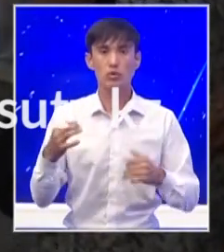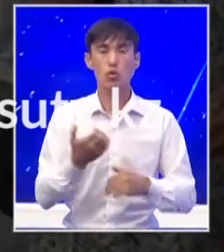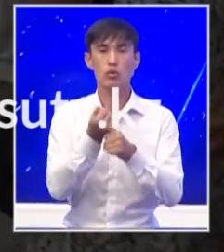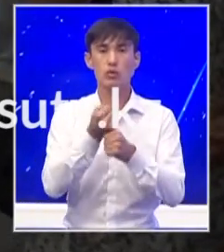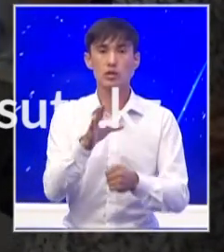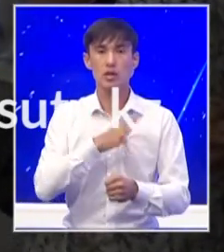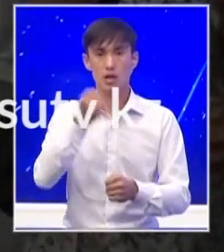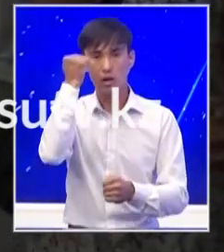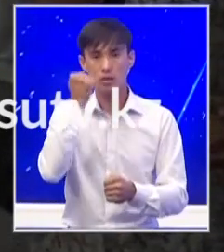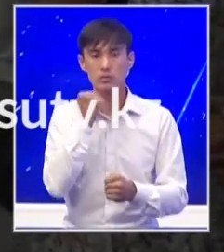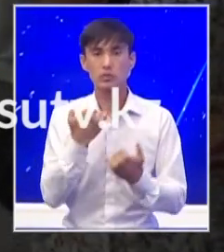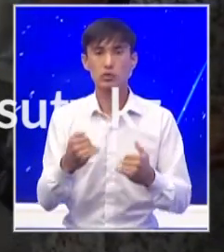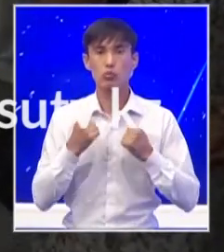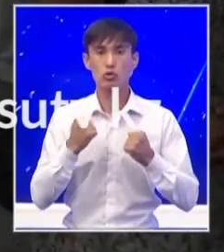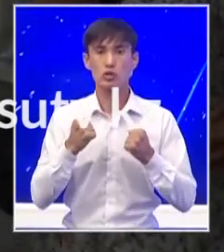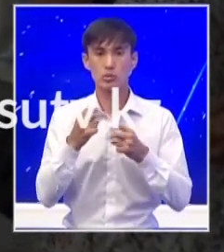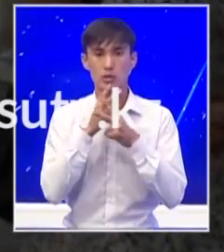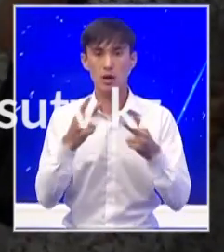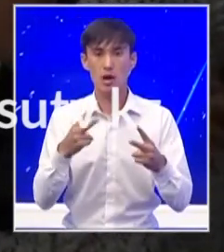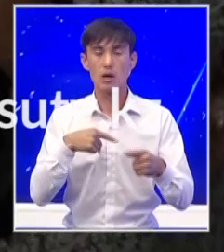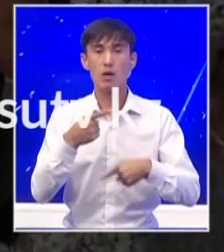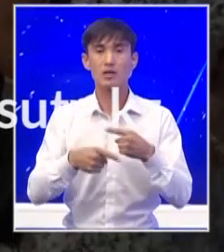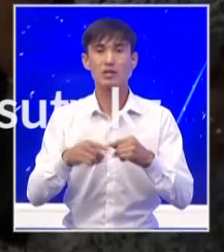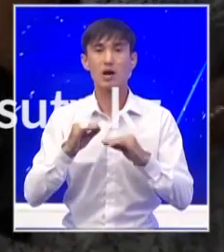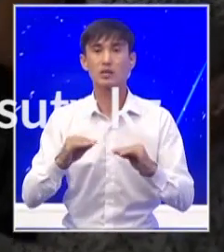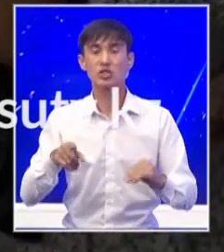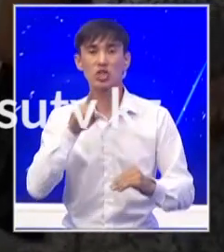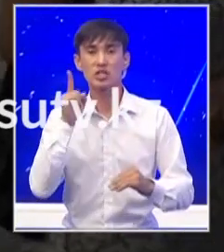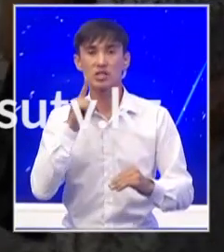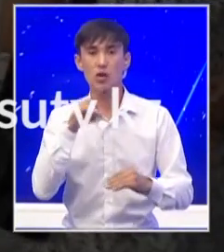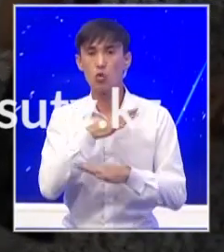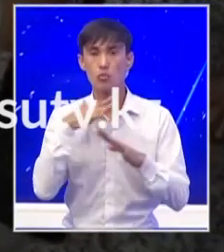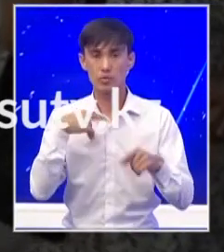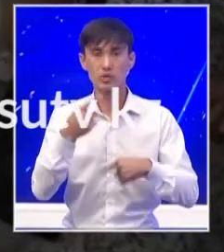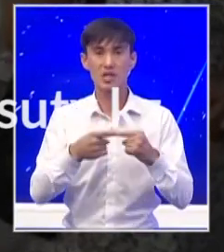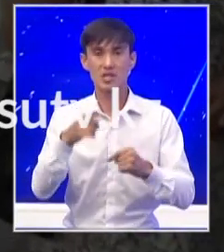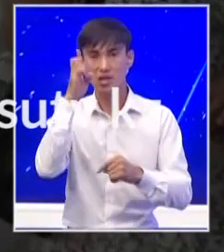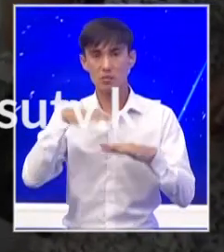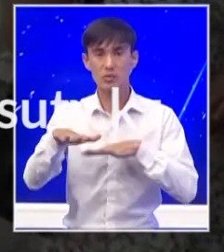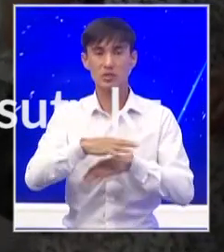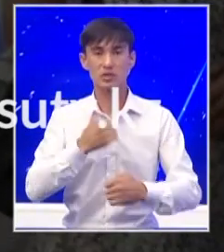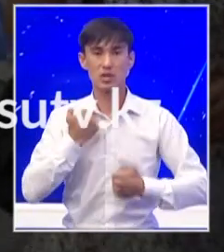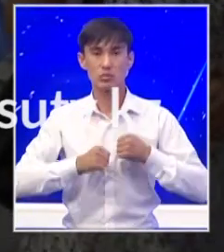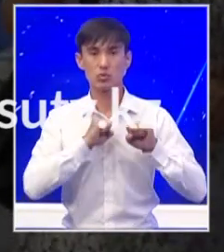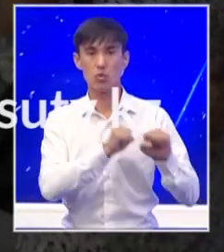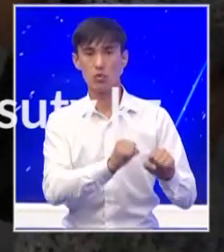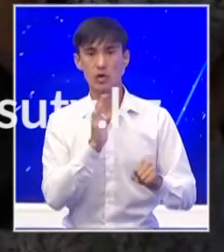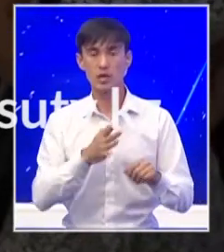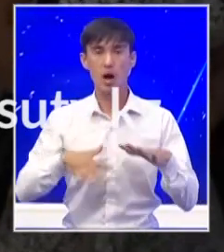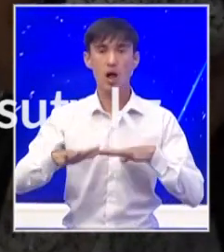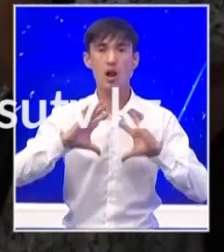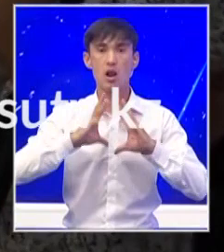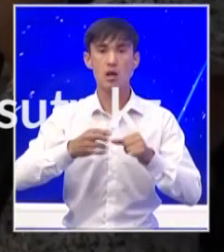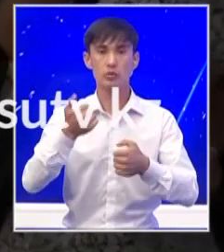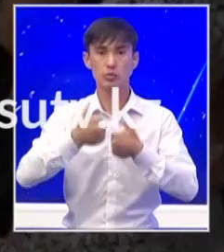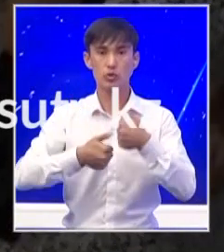жатқанына. Бізде осы спортшыларымызға қарап, артында ізбасарлар әлі де көптеп шығады, еліміздің намысын қорғайды. Әлі талай әлем олимпиада